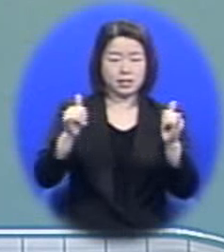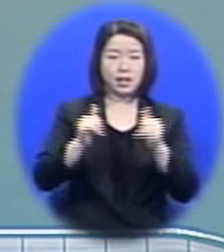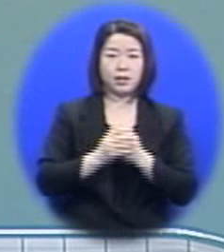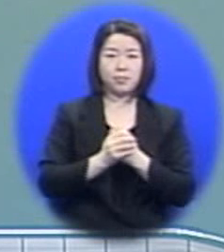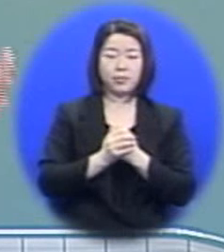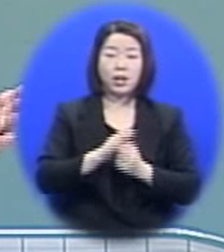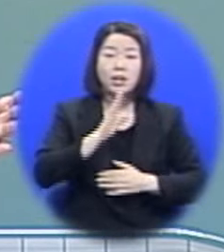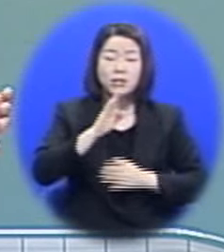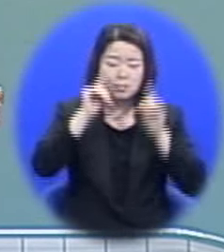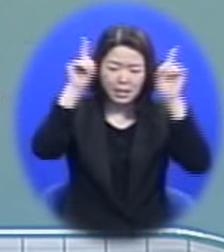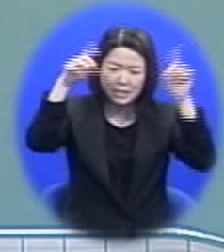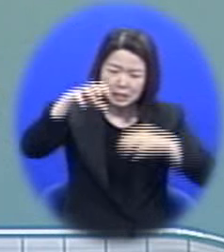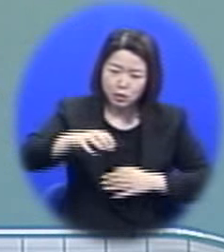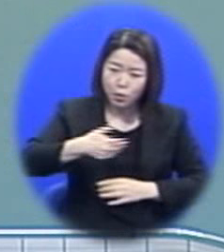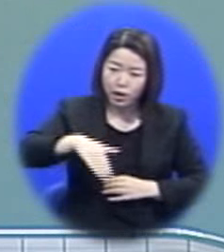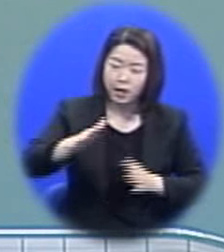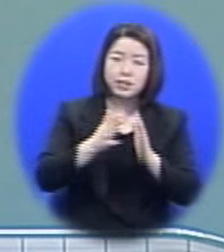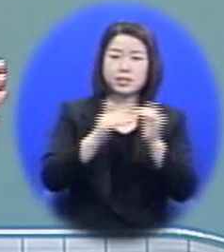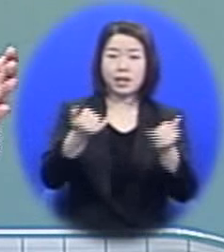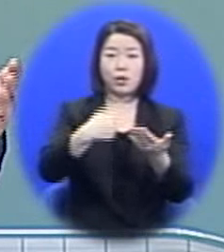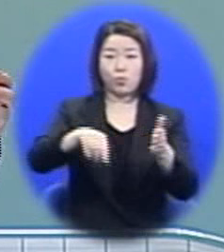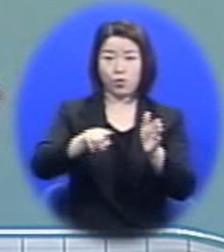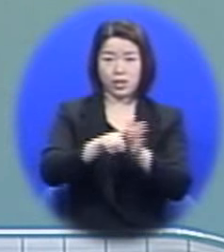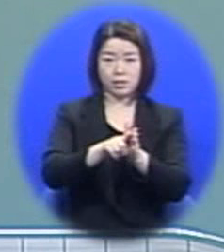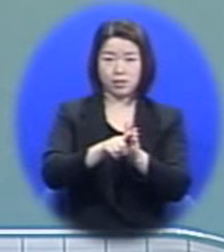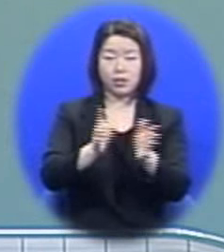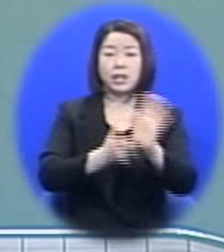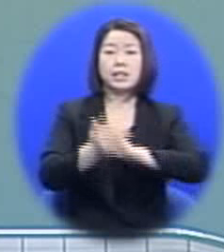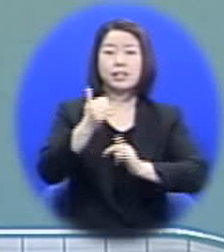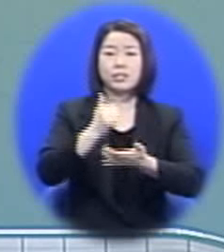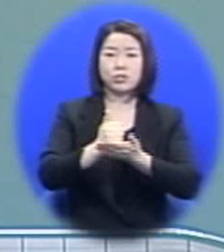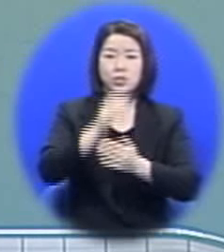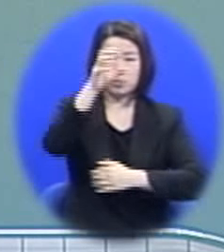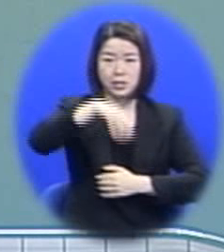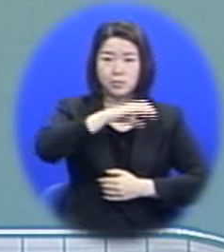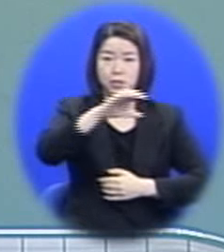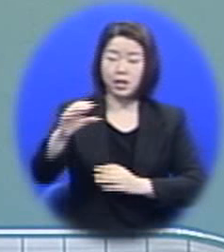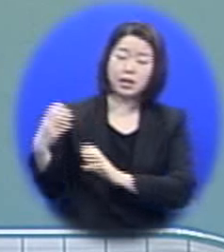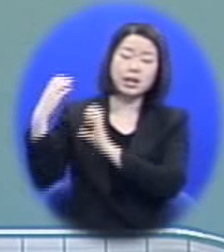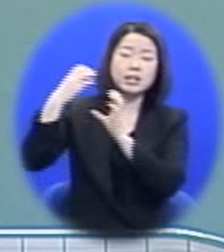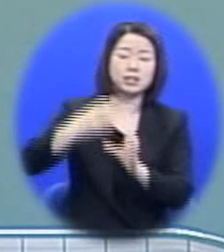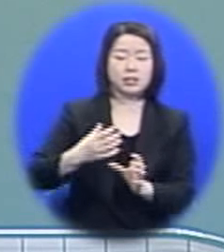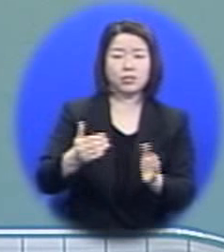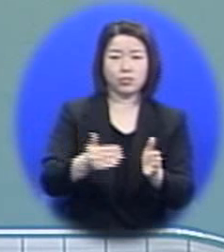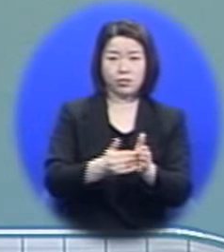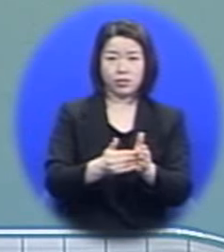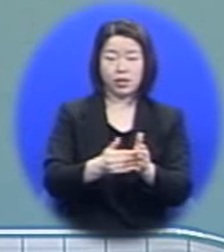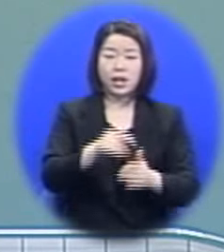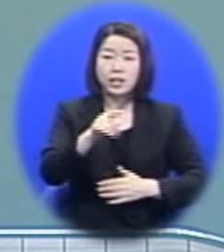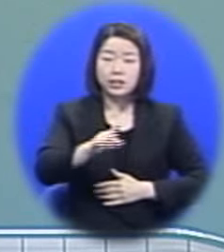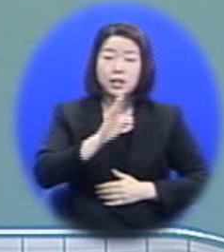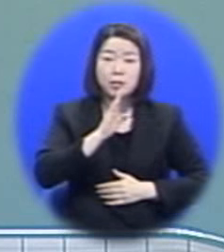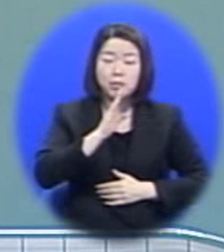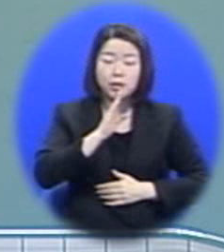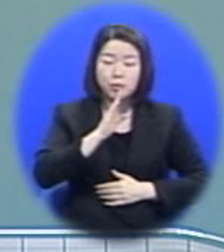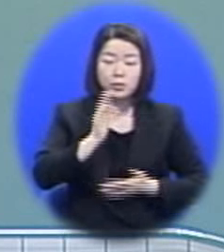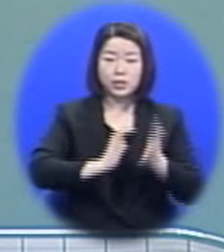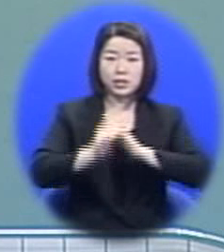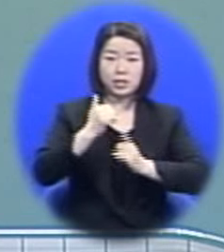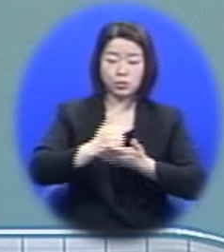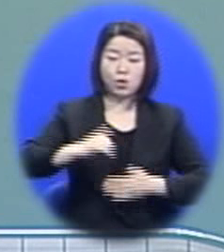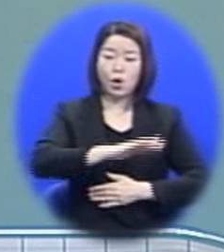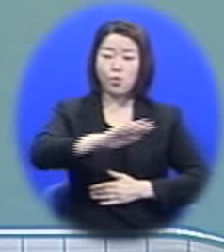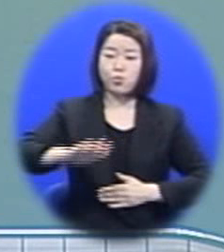정말 지옥에 갈 사람을 위해서 예수님께서 십자가를 지신 거거든요. 그게 바로 예수님께서 우리를